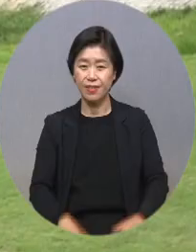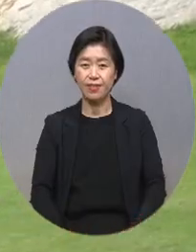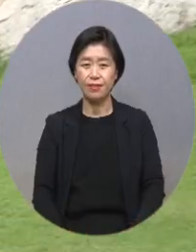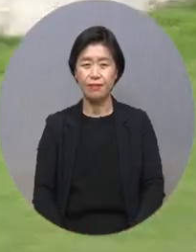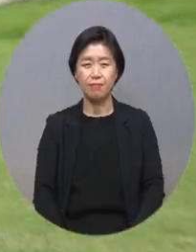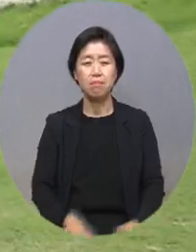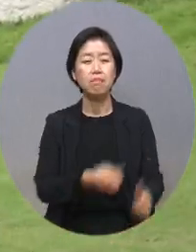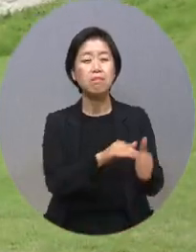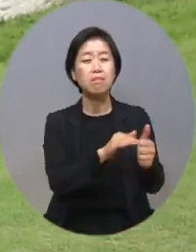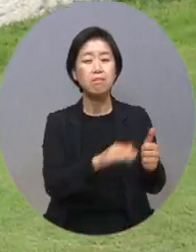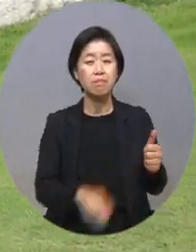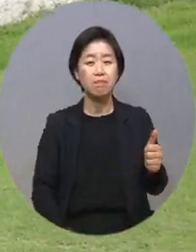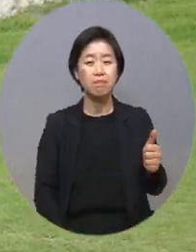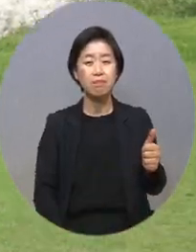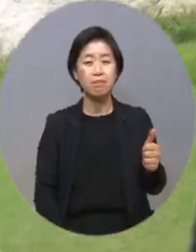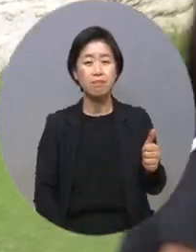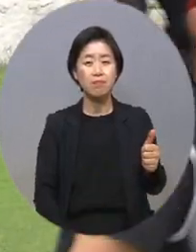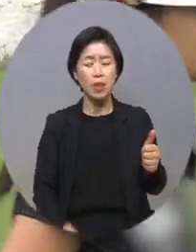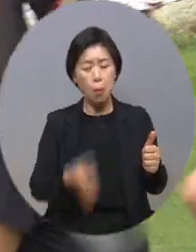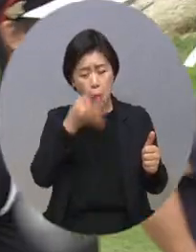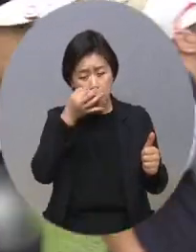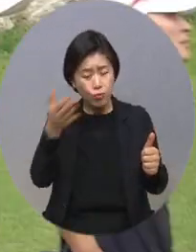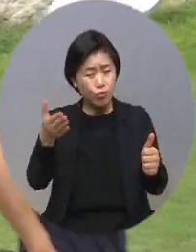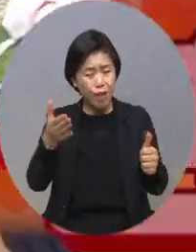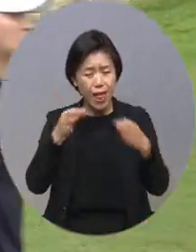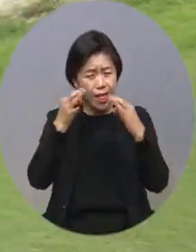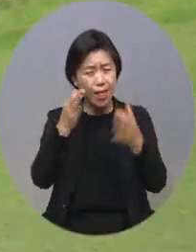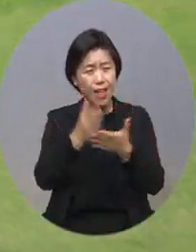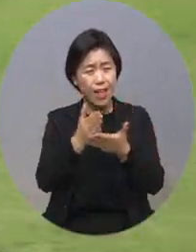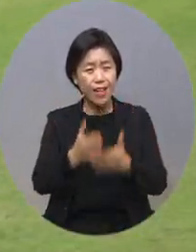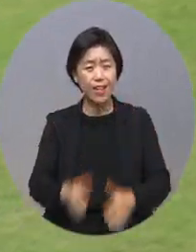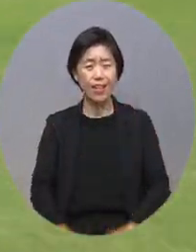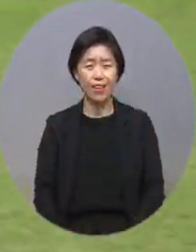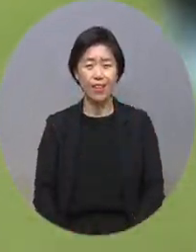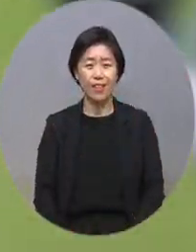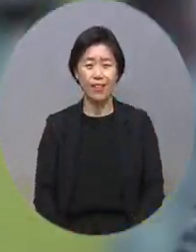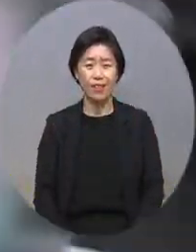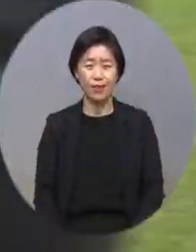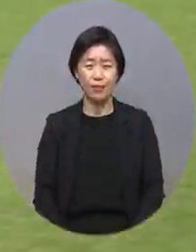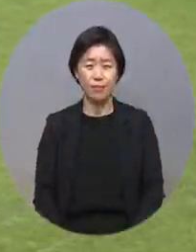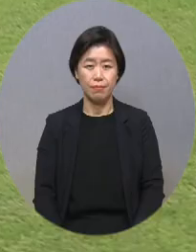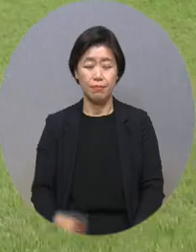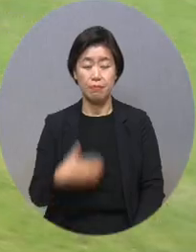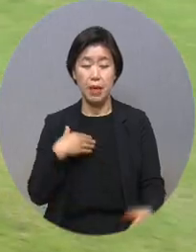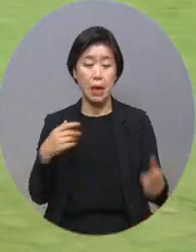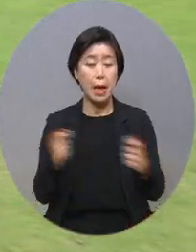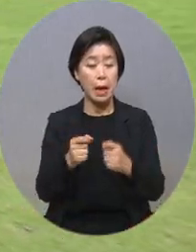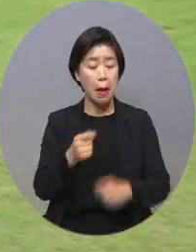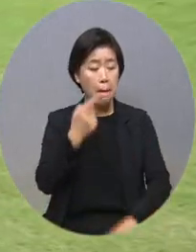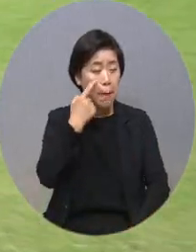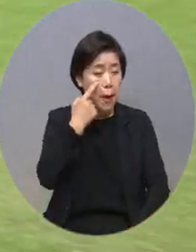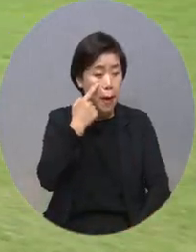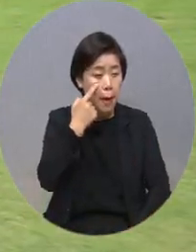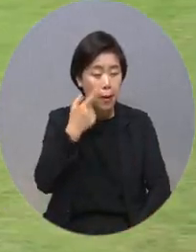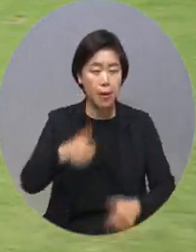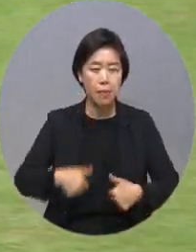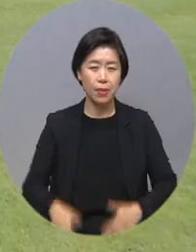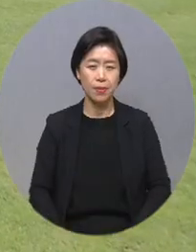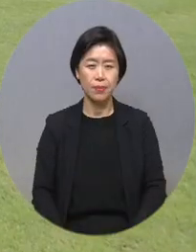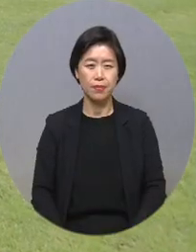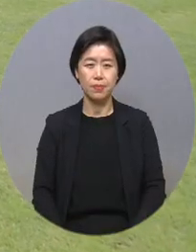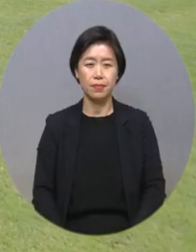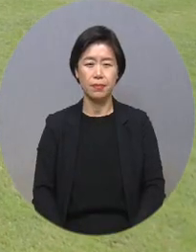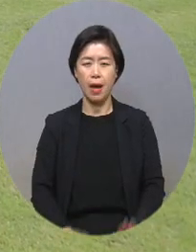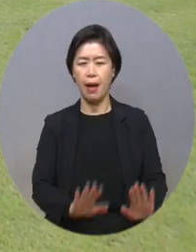영훈아. 어? 뭘 보여주려고 하지 마. 알았어. 진짜 나 가까이서 봐야 되겠다. 영훈이 샷을. 힘 빼고 안 됩니다. 안 됩니다.